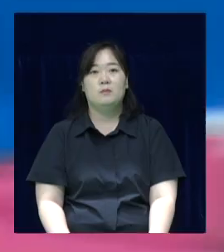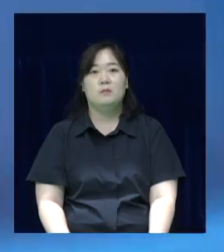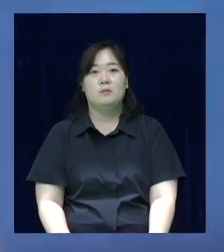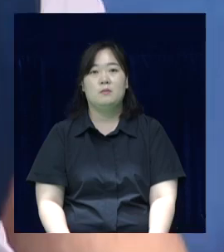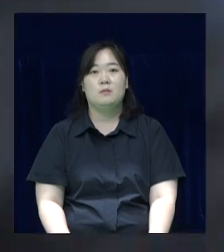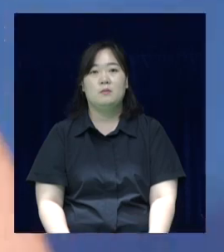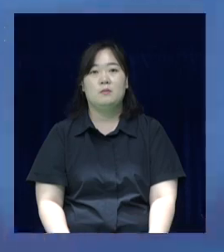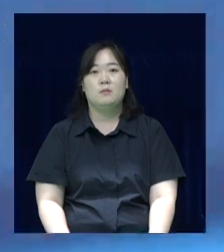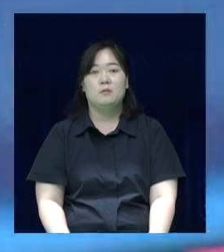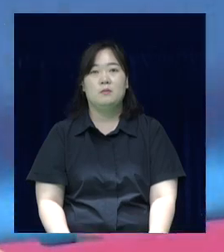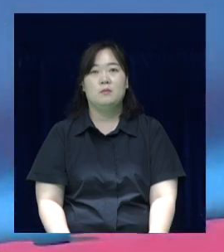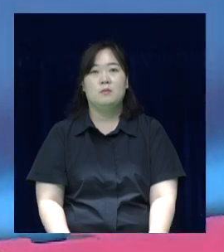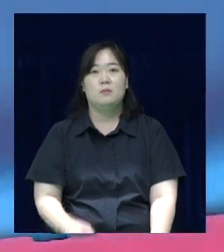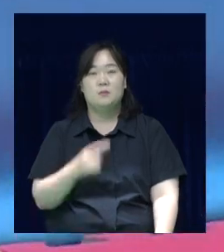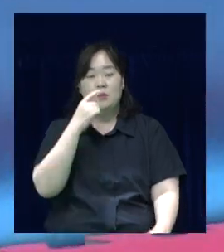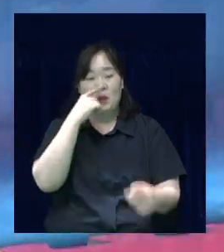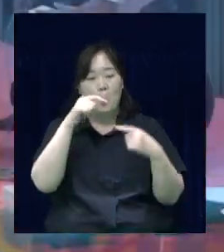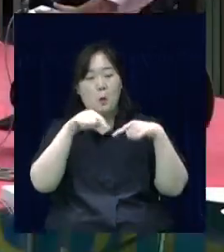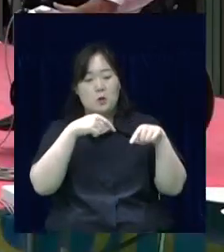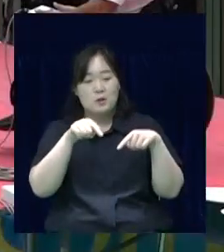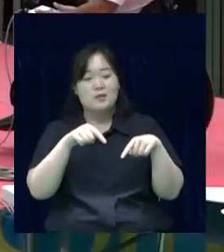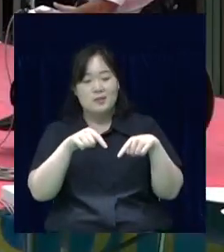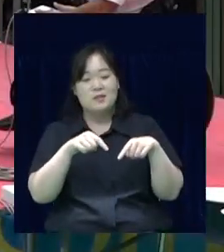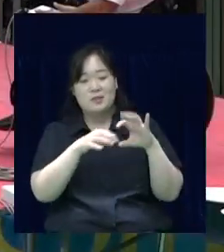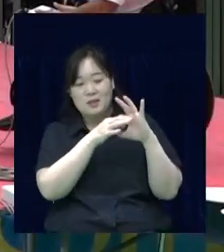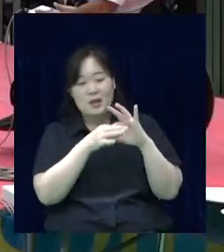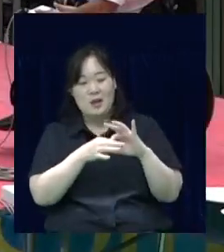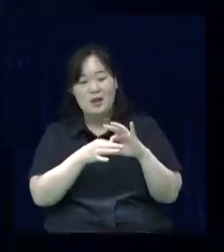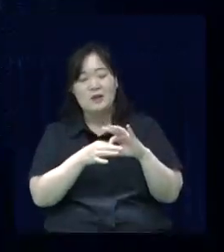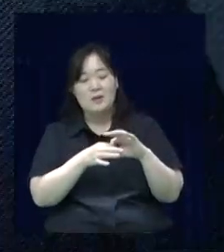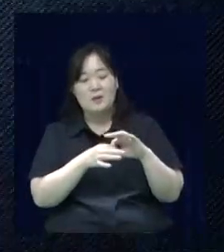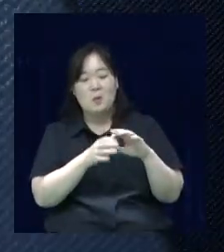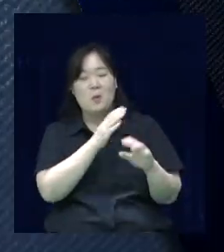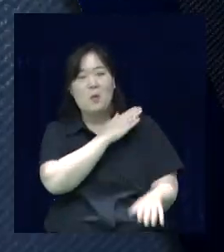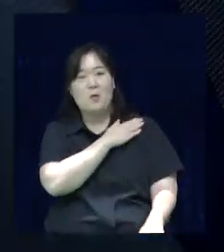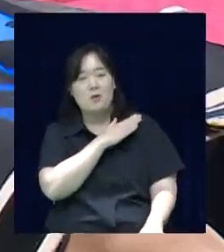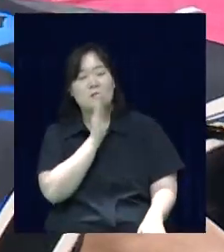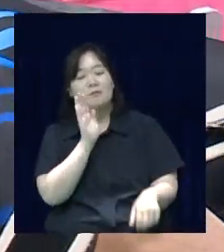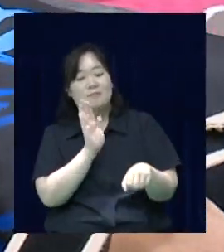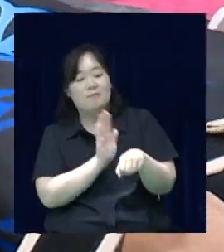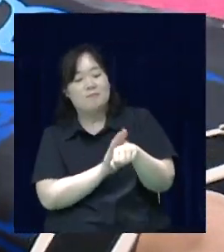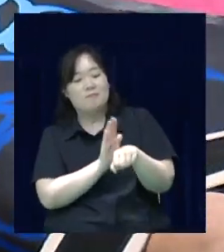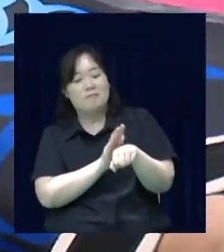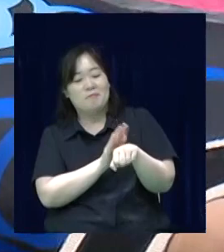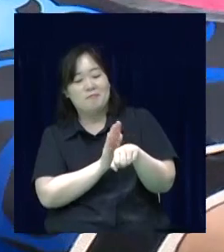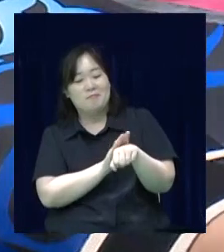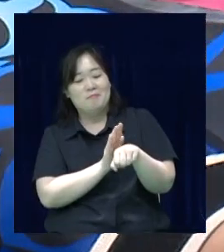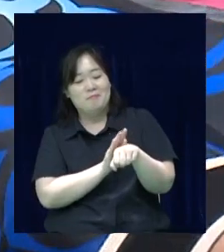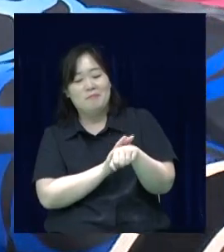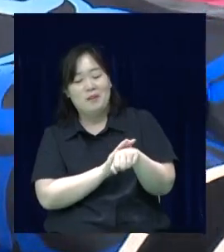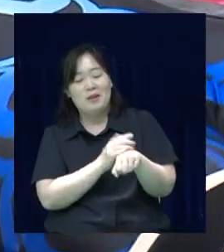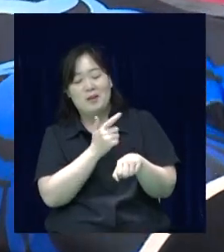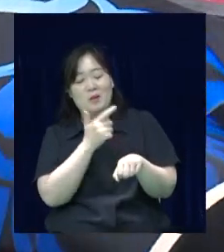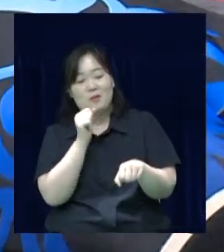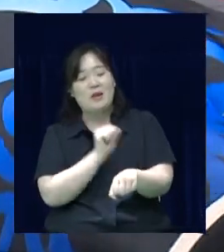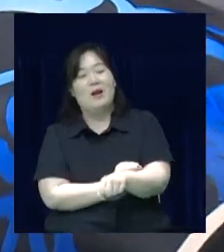또 코치진 계속 어깨를 토닥여주는 게 어린 선수들이 좀 이런 경험을 많이 했으면 좋겠습니다. 다시